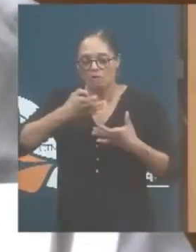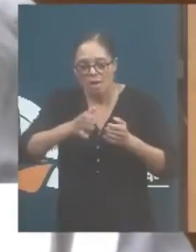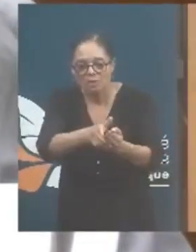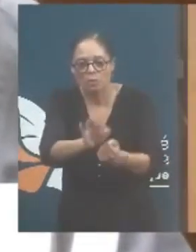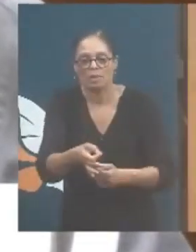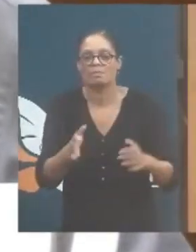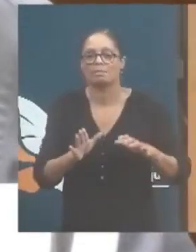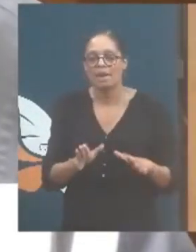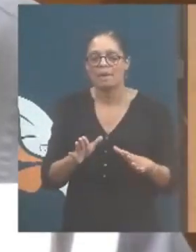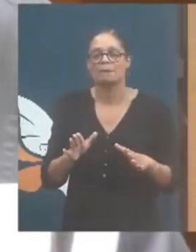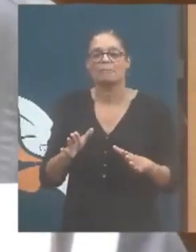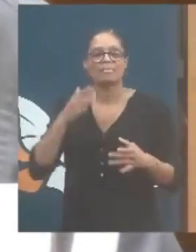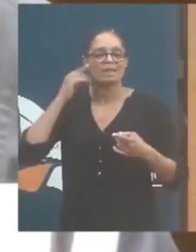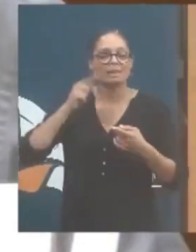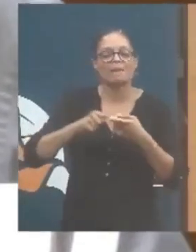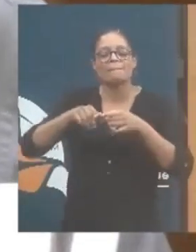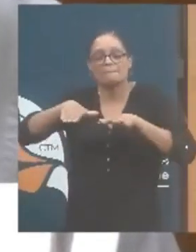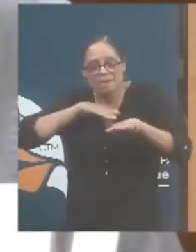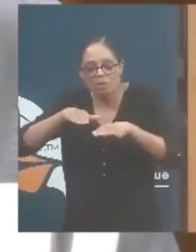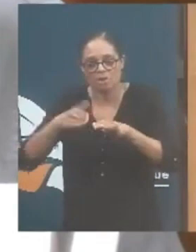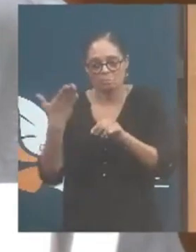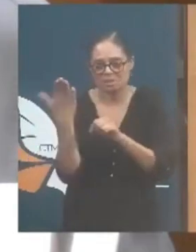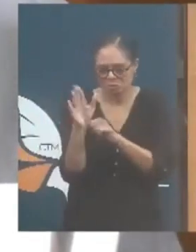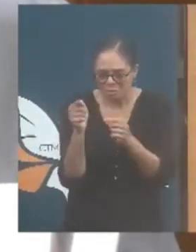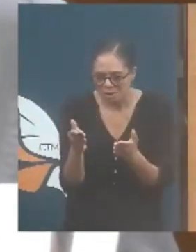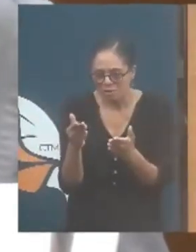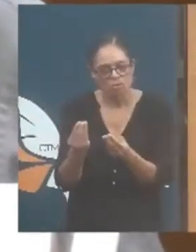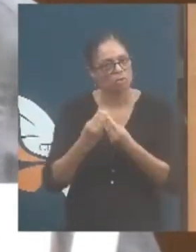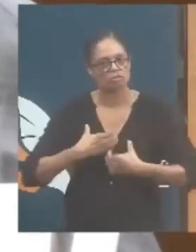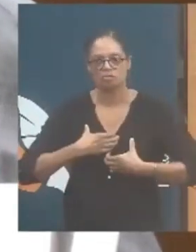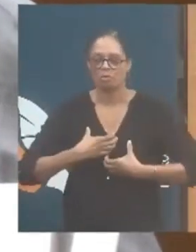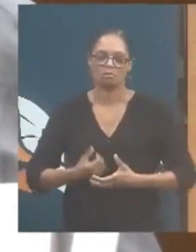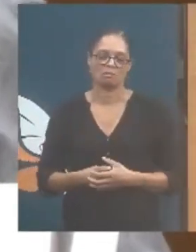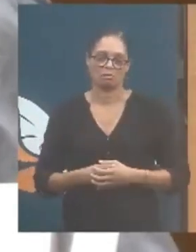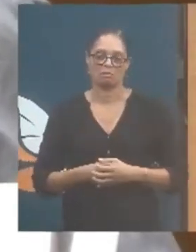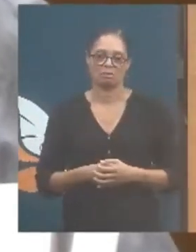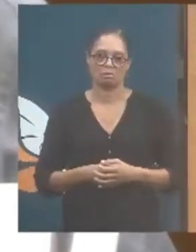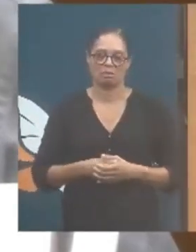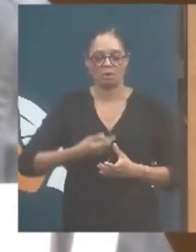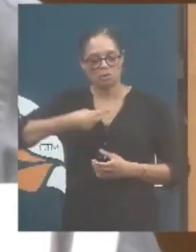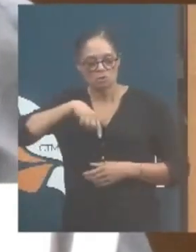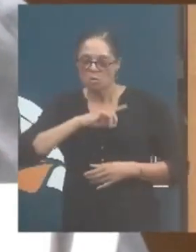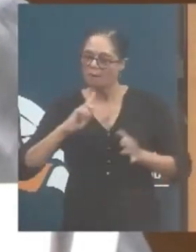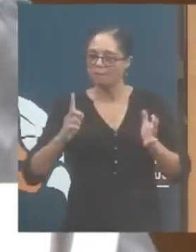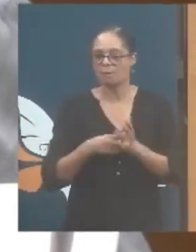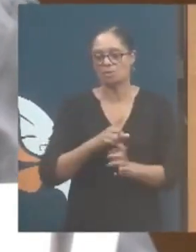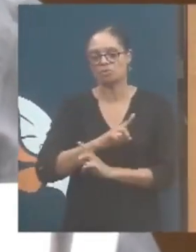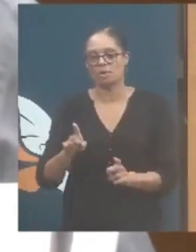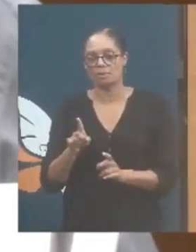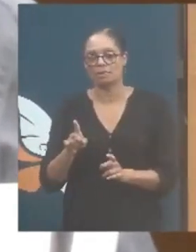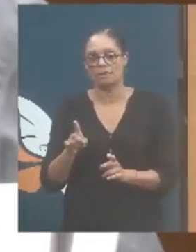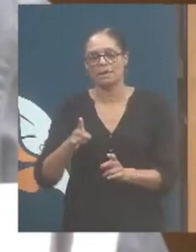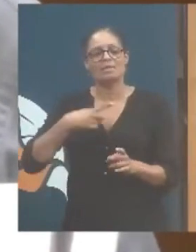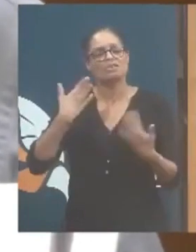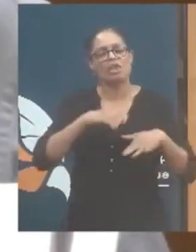même. L'argumentaire, la manière dont c'est posé, m'a extrêmement choqué, je le répète pour conclure. Nous n'avions pas le droit, en tant que